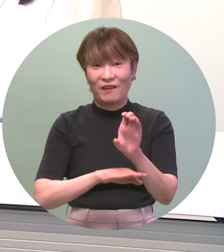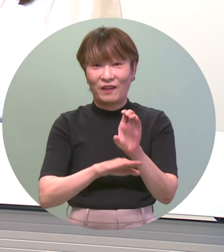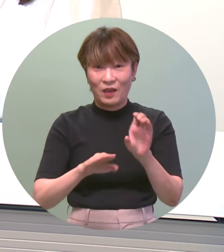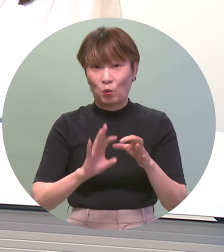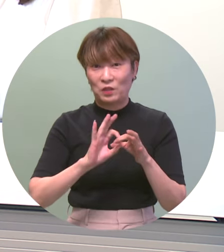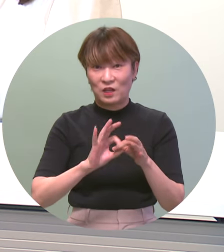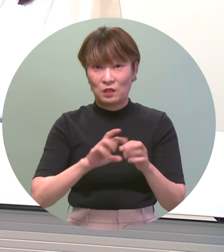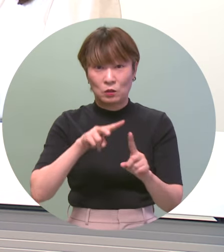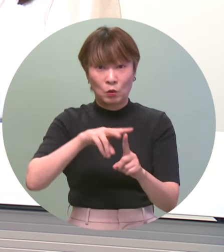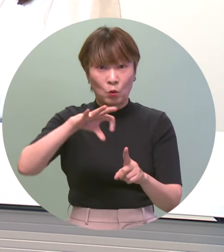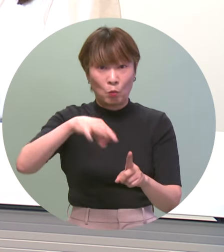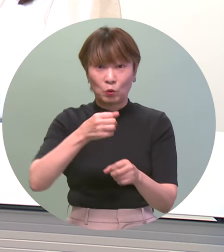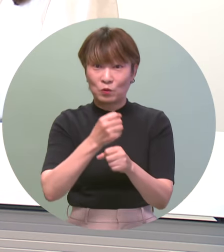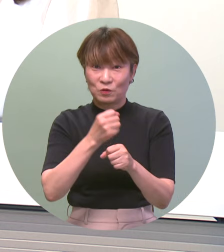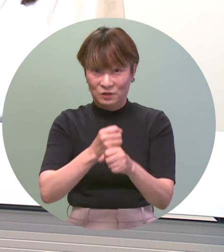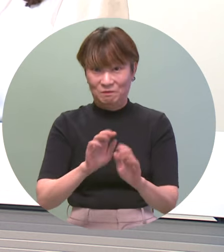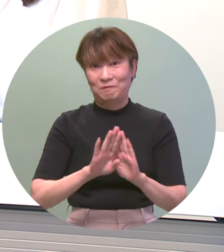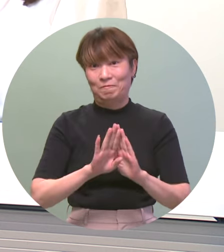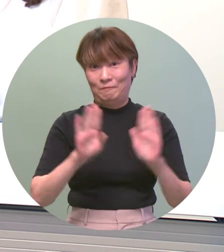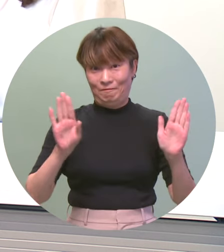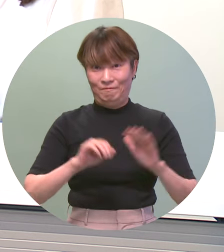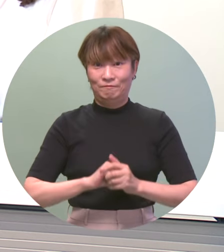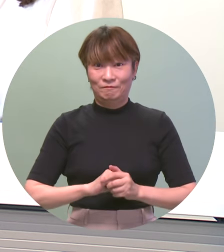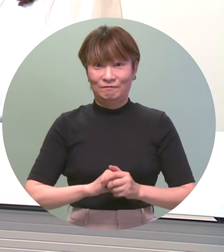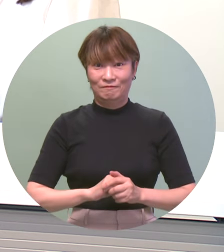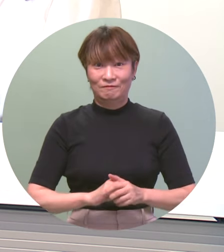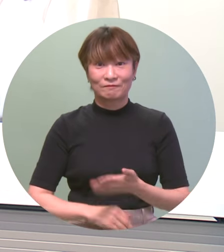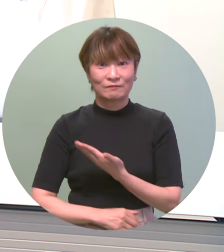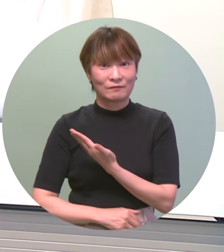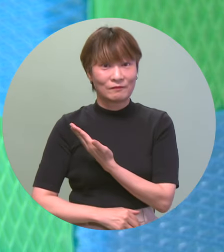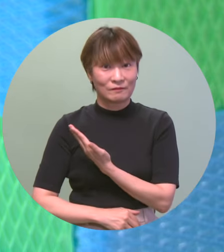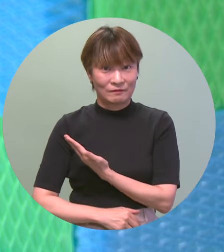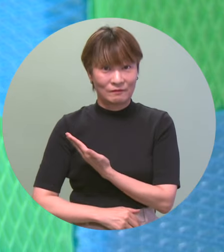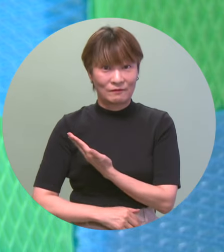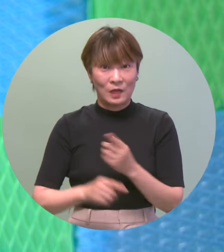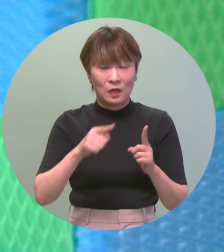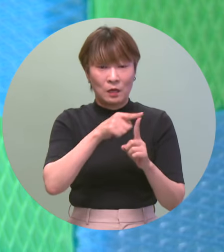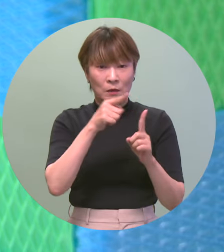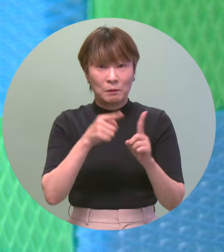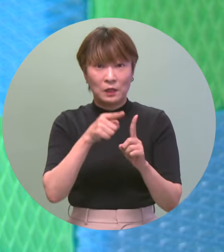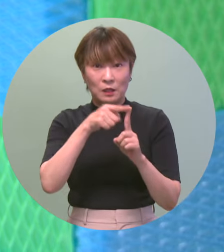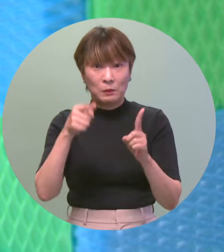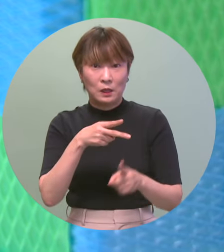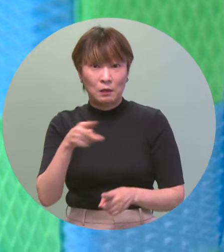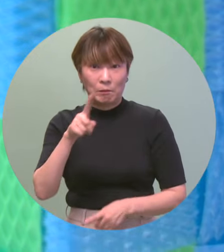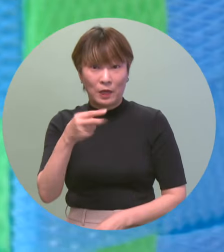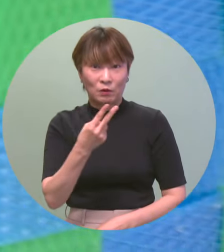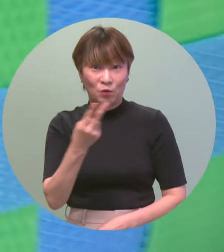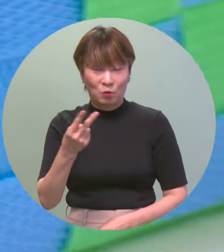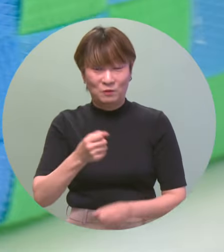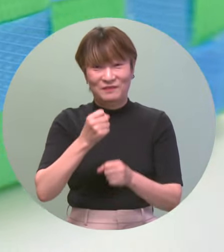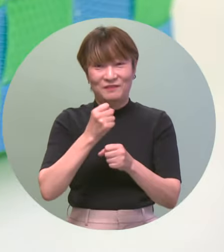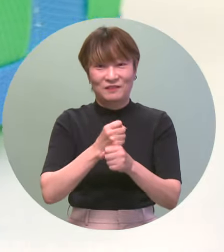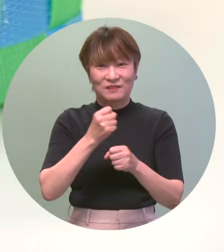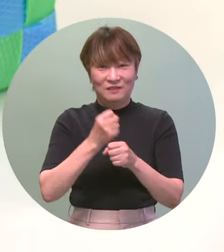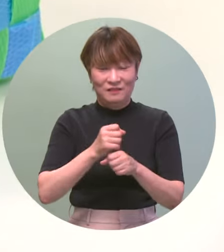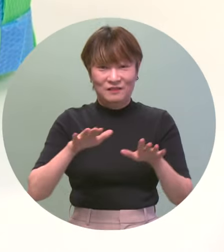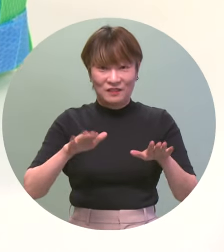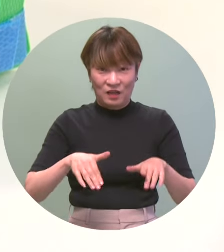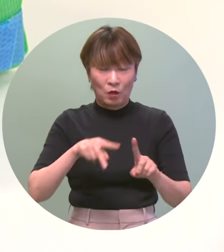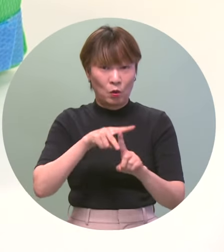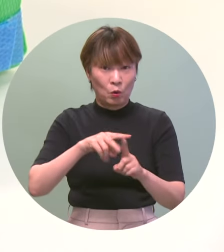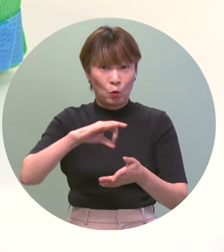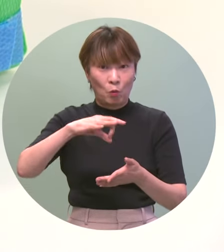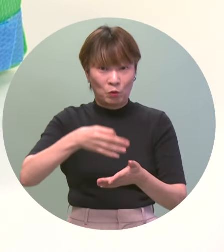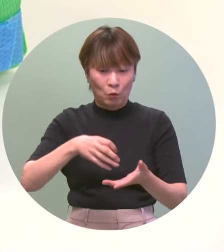する小物作りも実施します。こちらは PP バンドで作った小物入れです。 普段